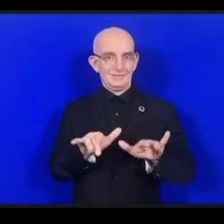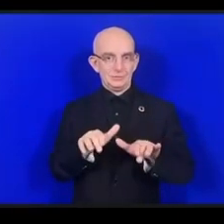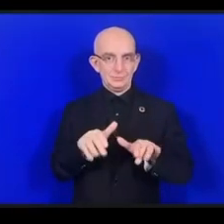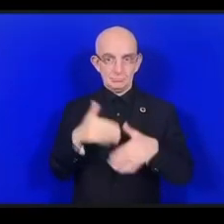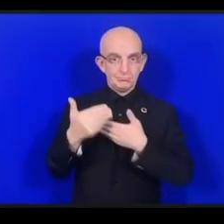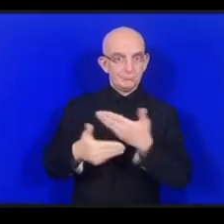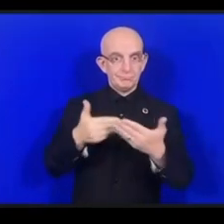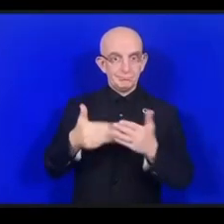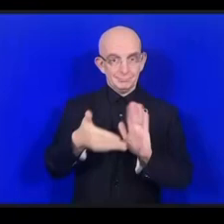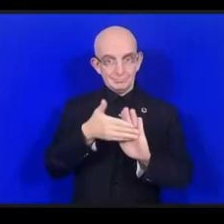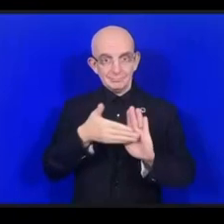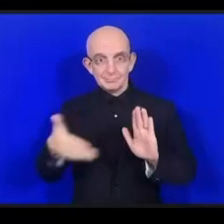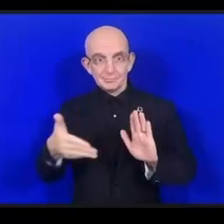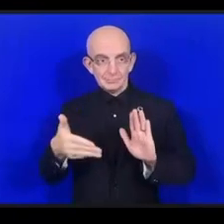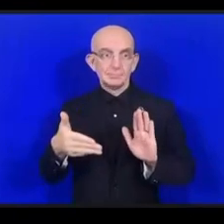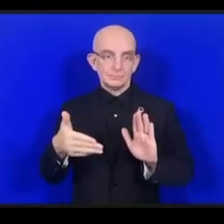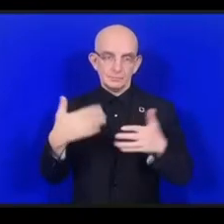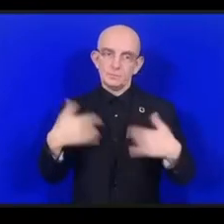当然